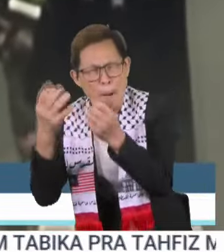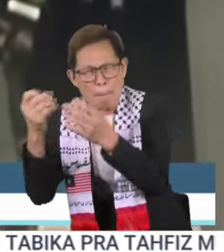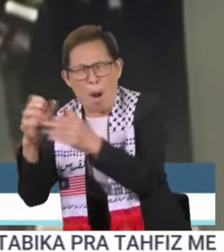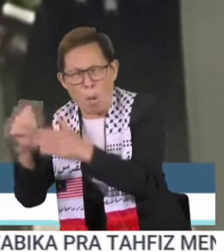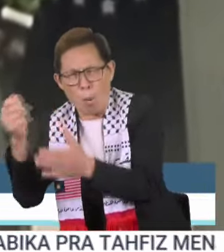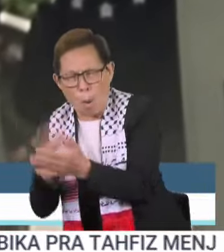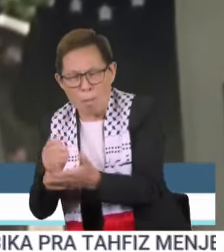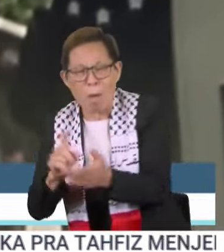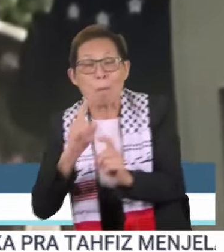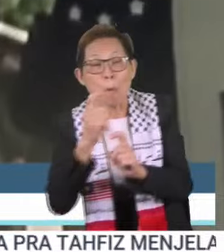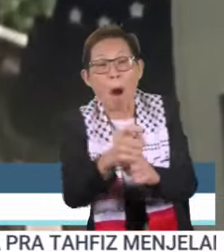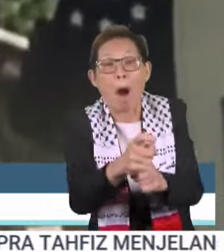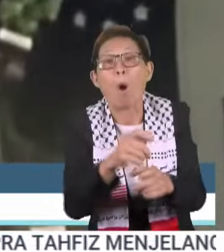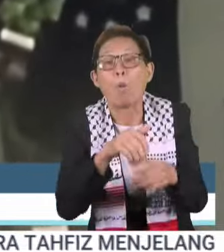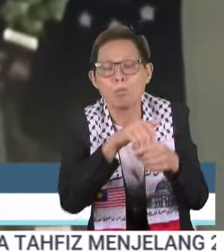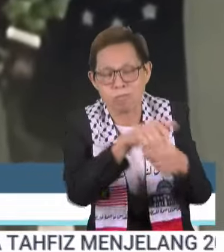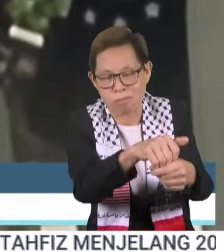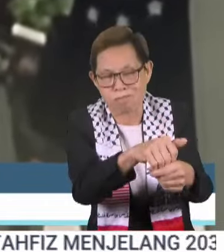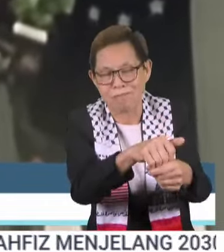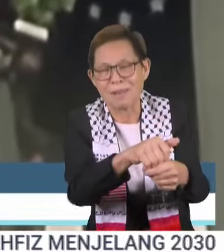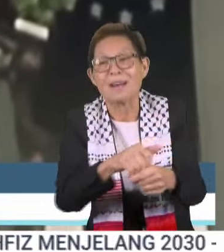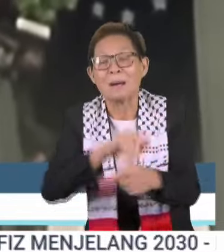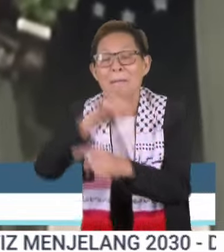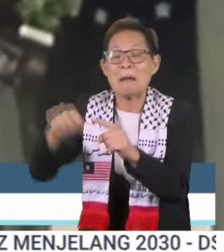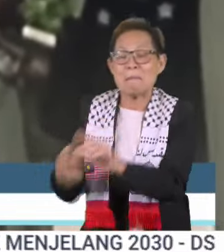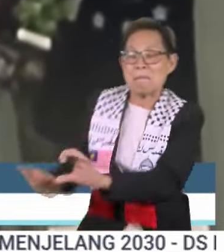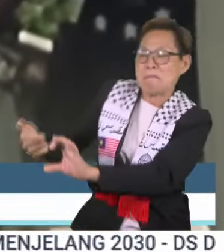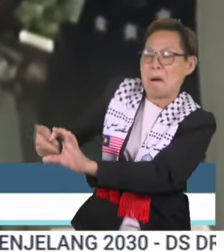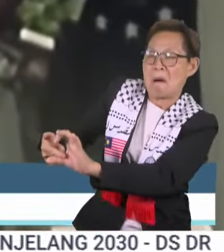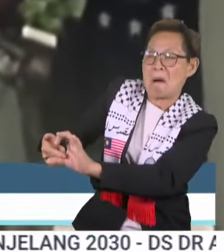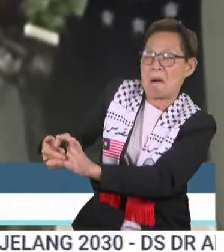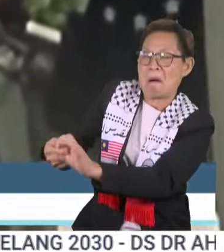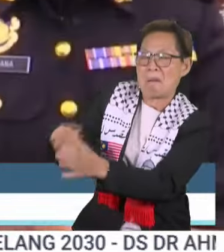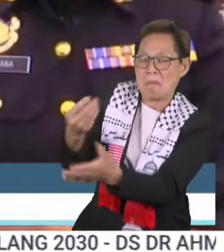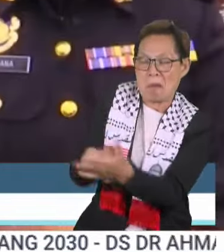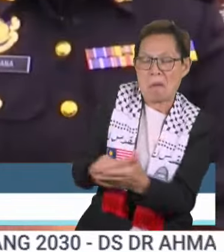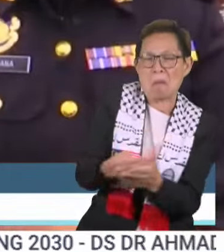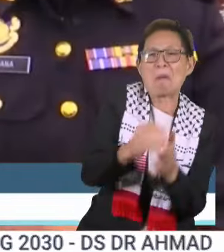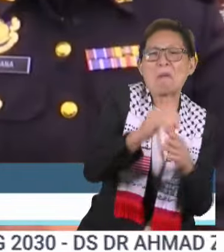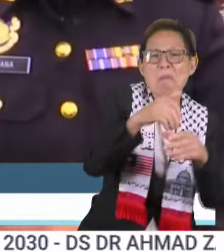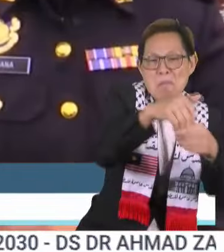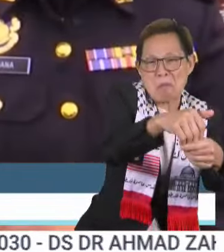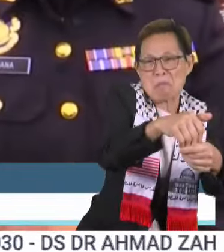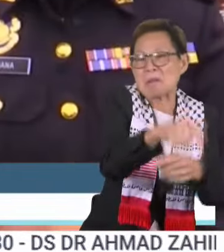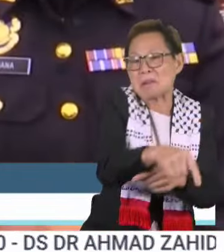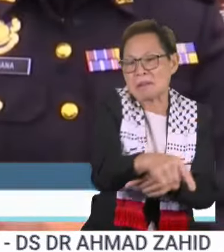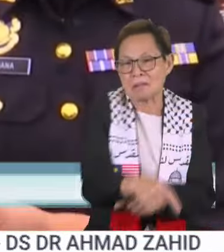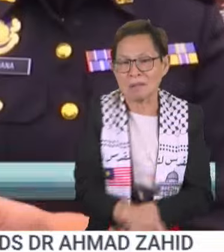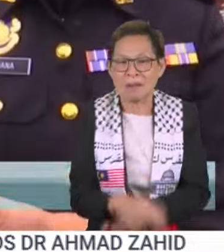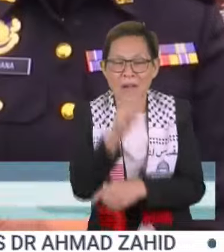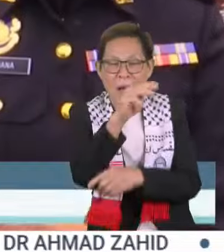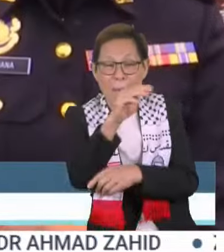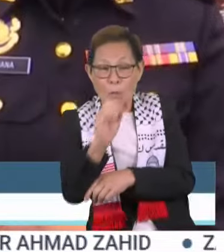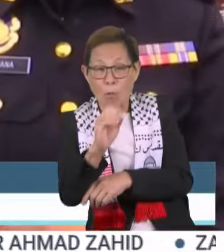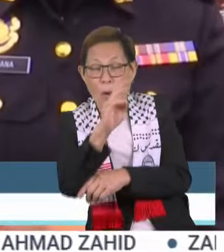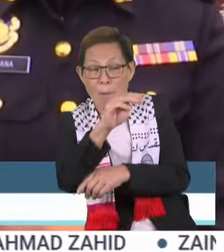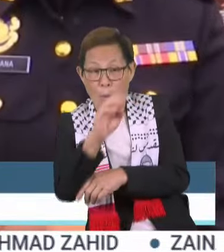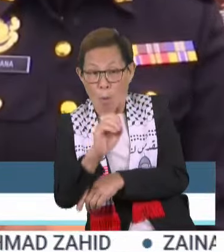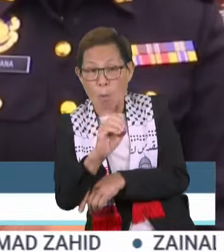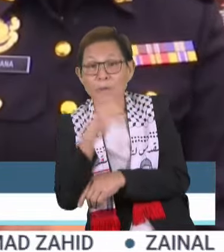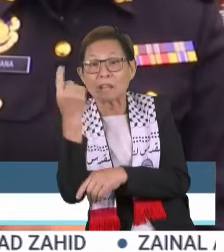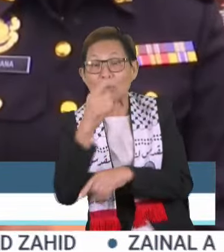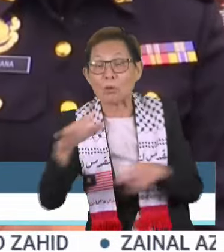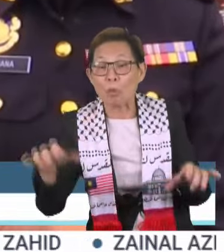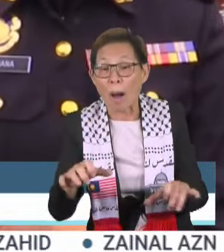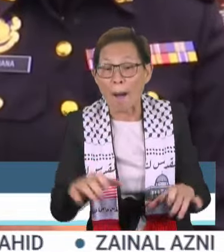diberikan sebagai komisen setiap kali pengisian dilakukan penyeludup. Dari segi MO yang sering digunakan